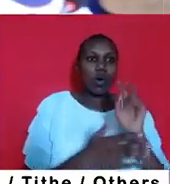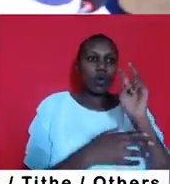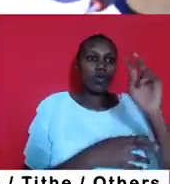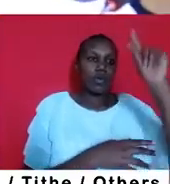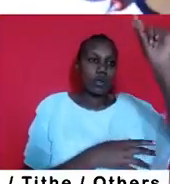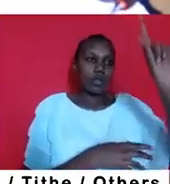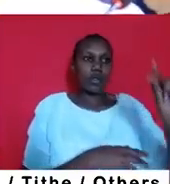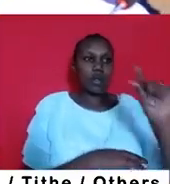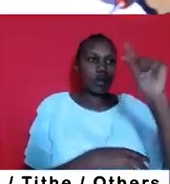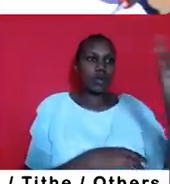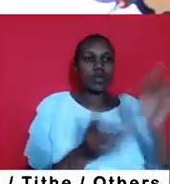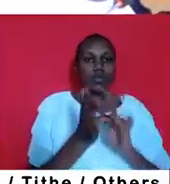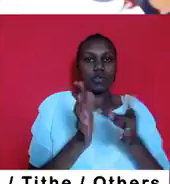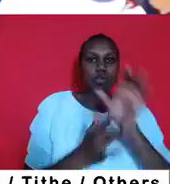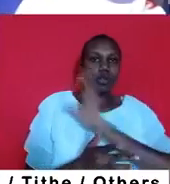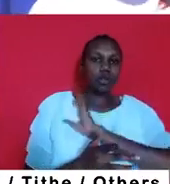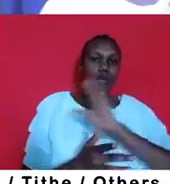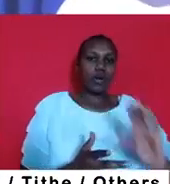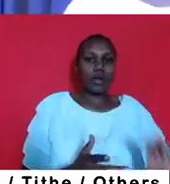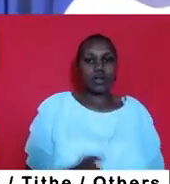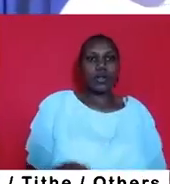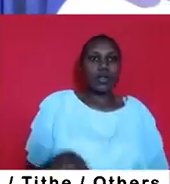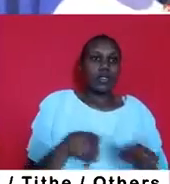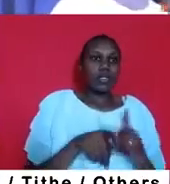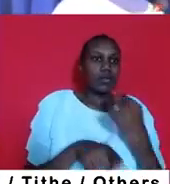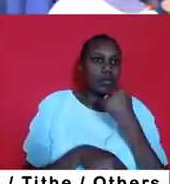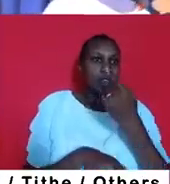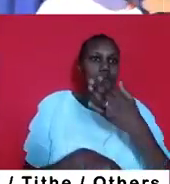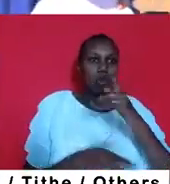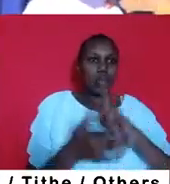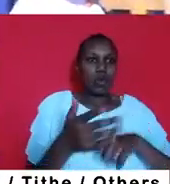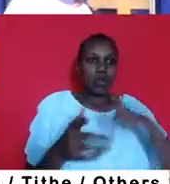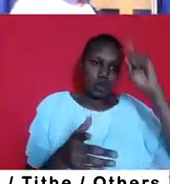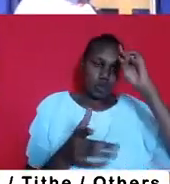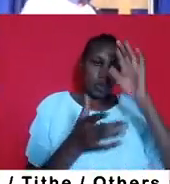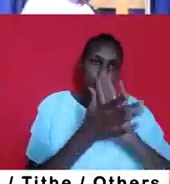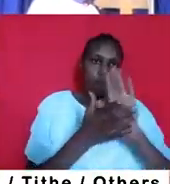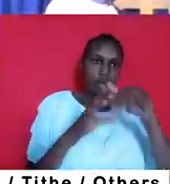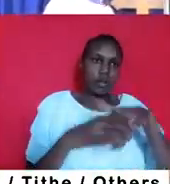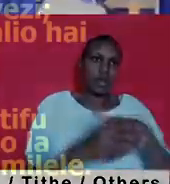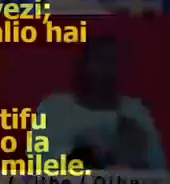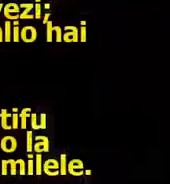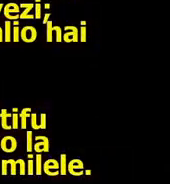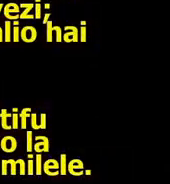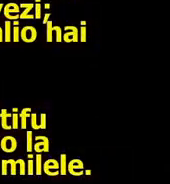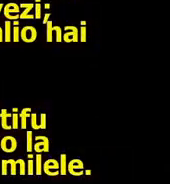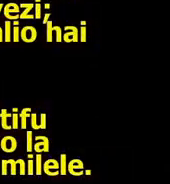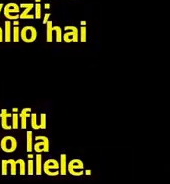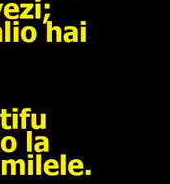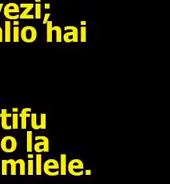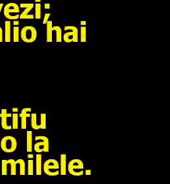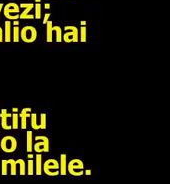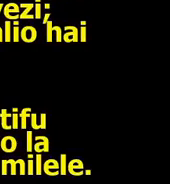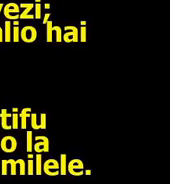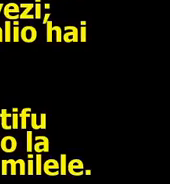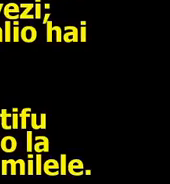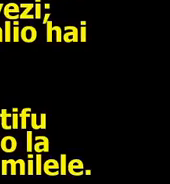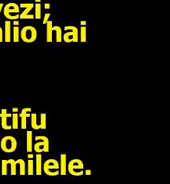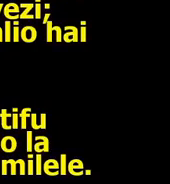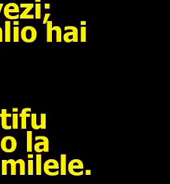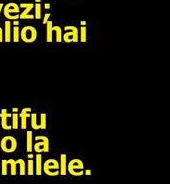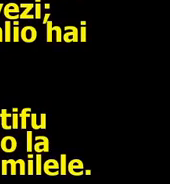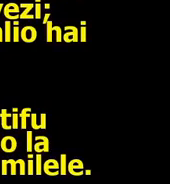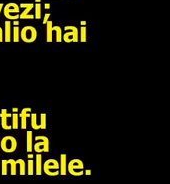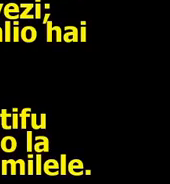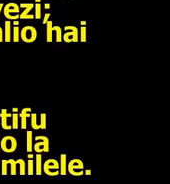Tukiutazama msalaba wa Yesu Kristu, tuweze kukiri imani ya mitume. Na muamini Mungu Baba Mwenyezi,